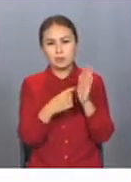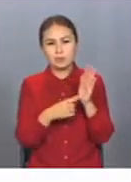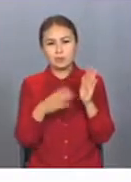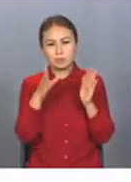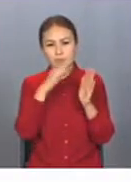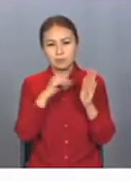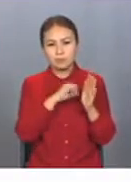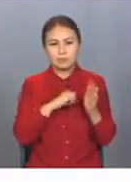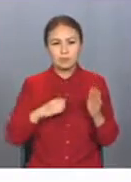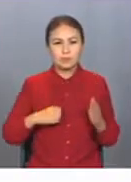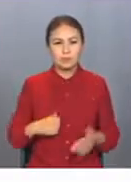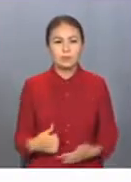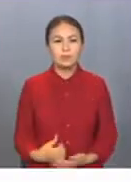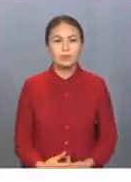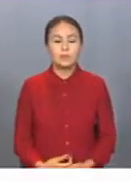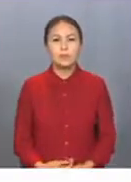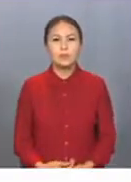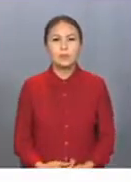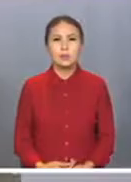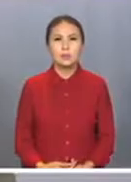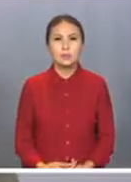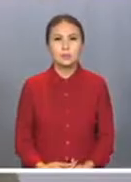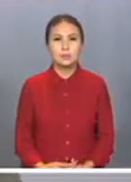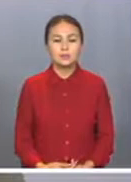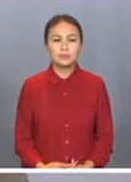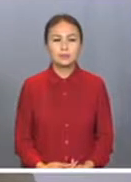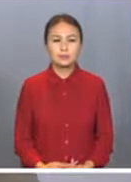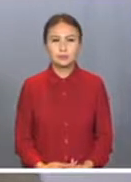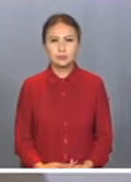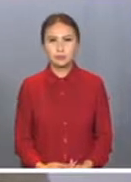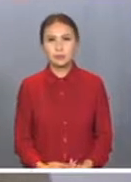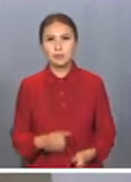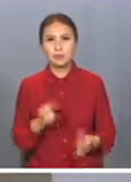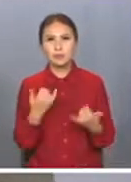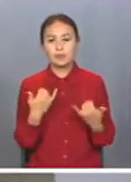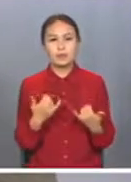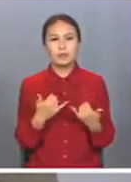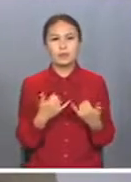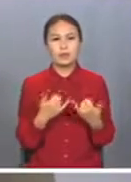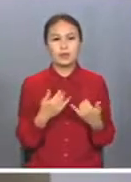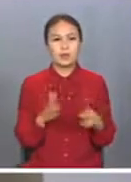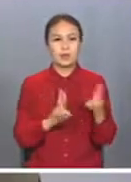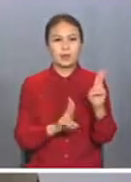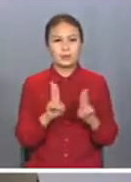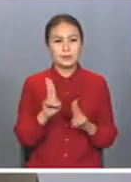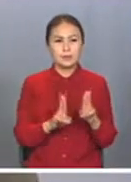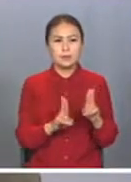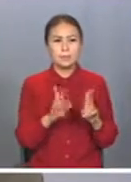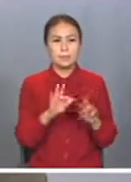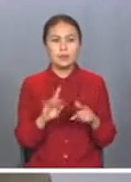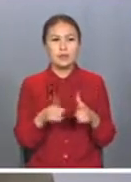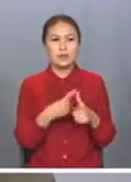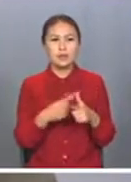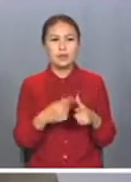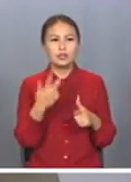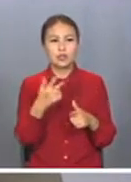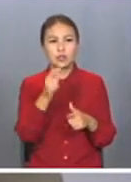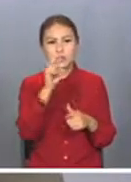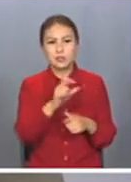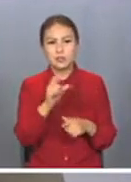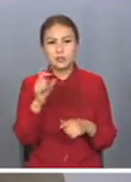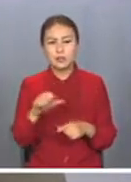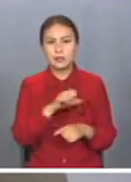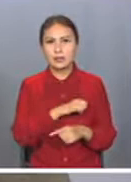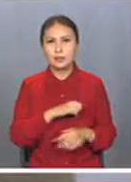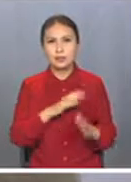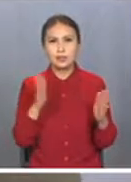ең кіші ортақ еселік бола алады. Ал енді дәл сол әдіспен бірақ 3 санның ең кіші ортақ